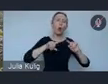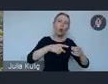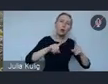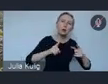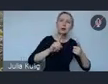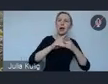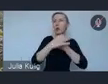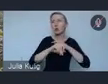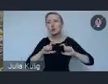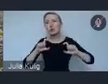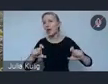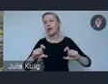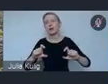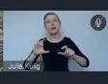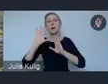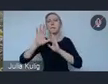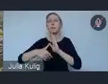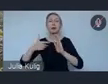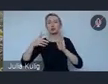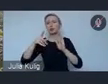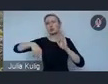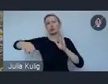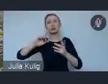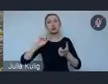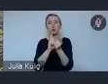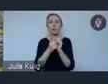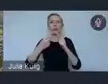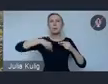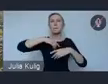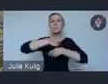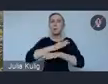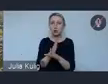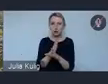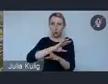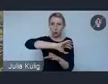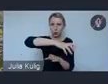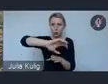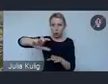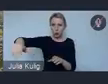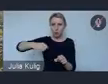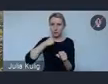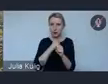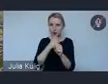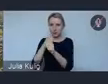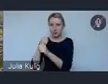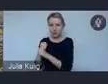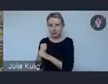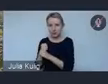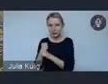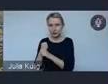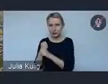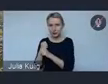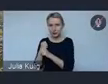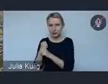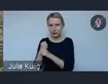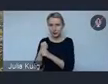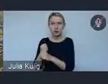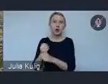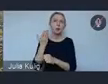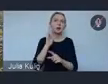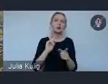z uczelni i z miasta spotykała się myśmy się Podzielili na grupy robocze bardzo